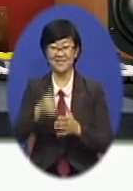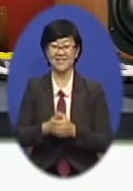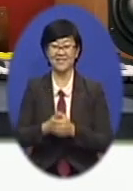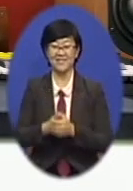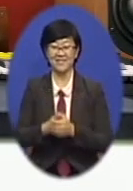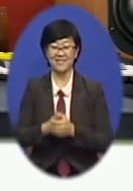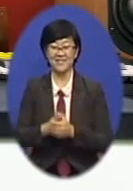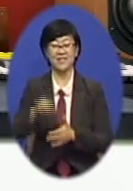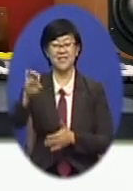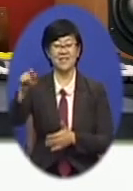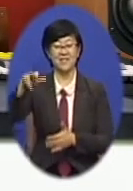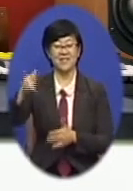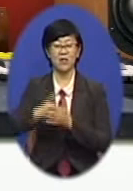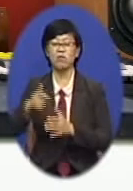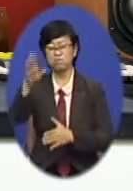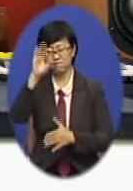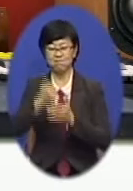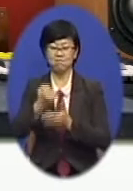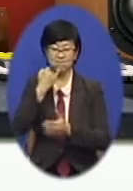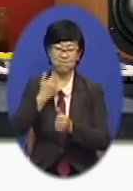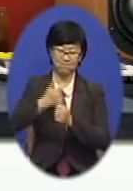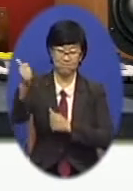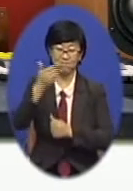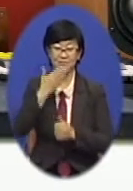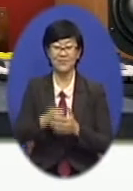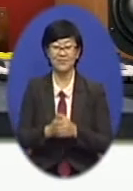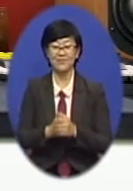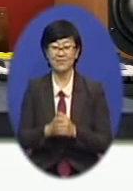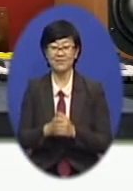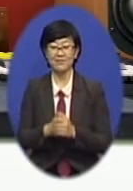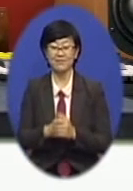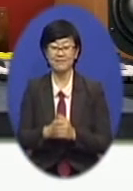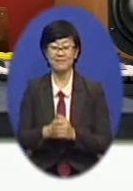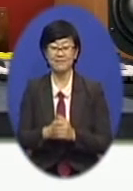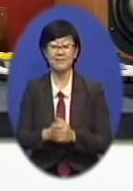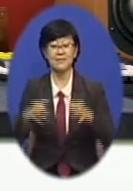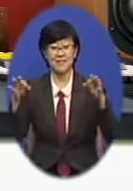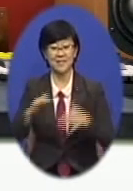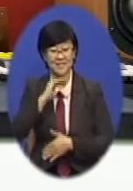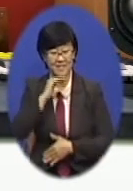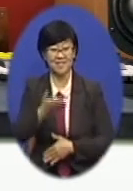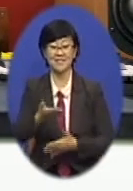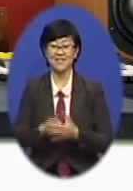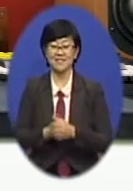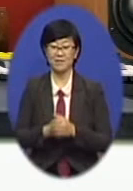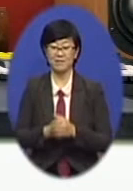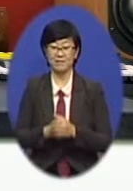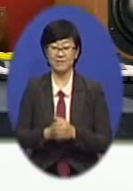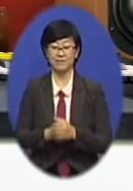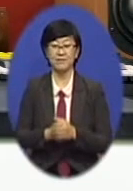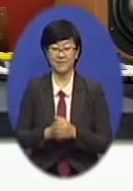네. 아직껏 파킨슨 아니라 더한 거라도 그렇죠. 물리칠 수가 있어요. 네. 네. 예. 잠시만 기다려주세요. 네.